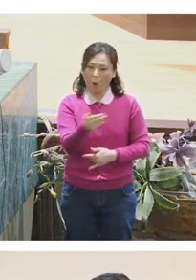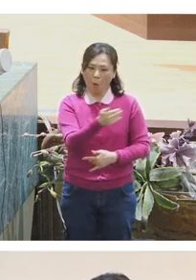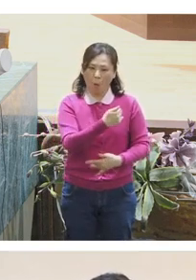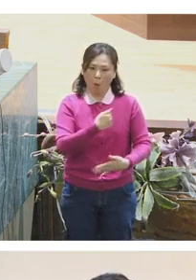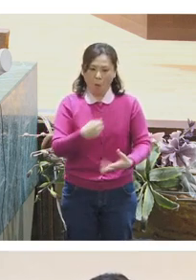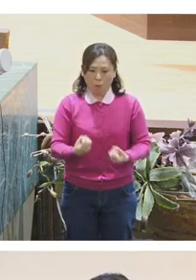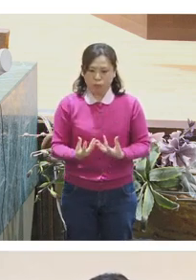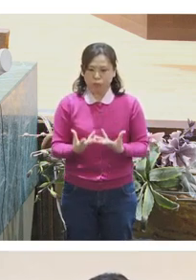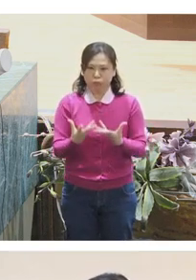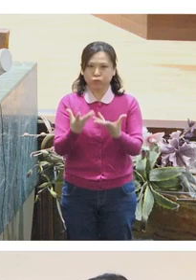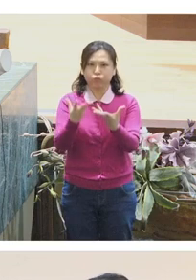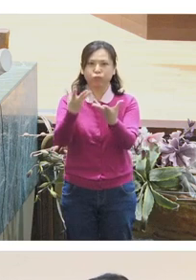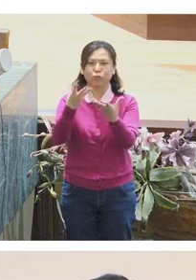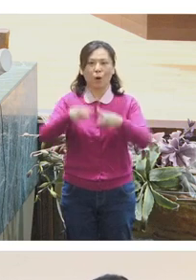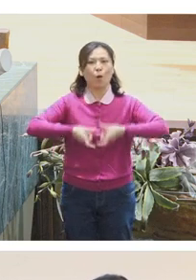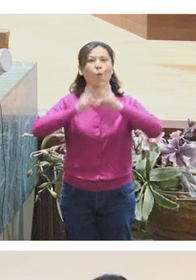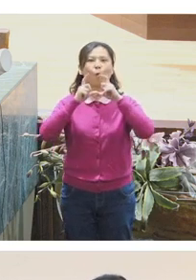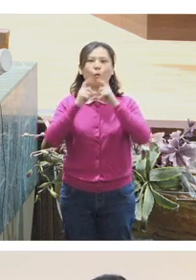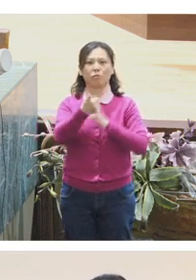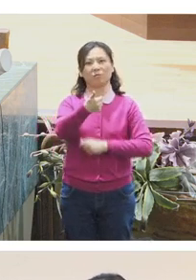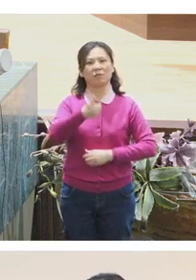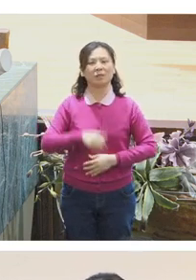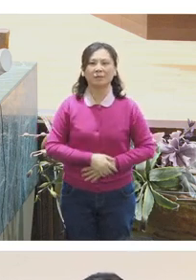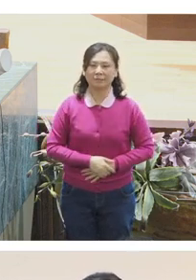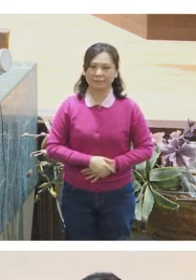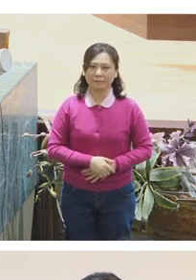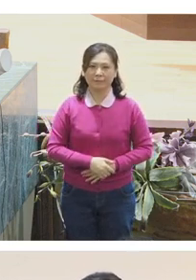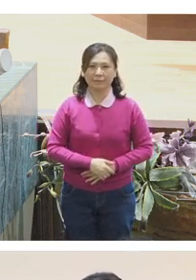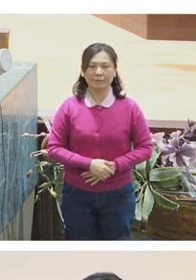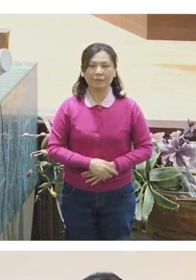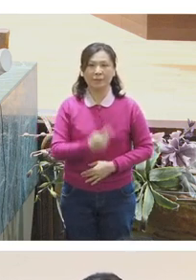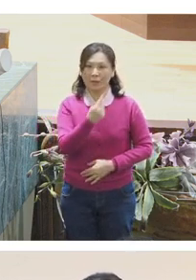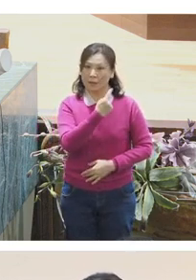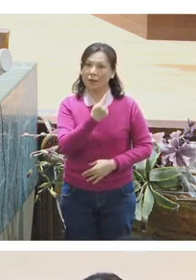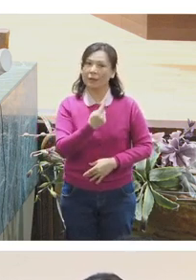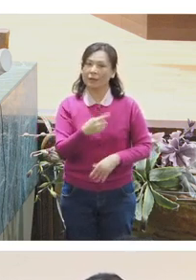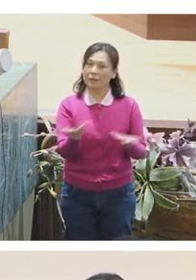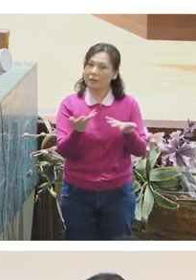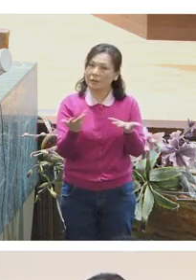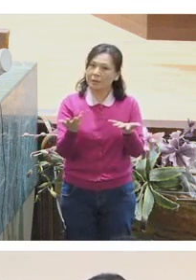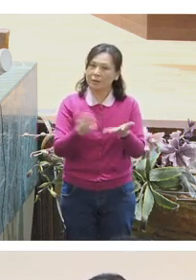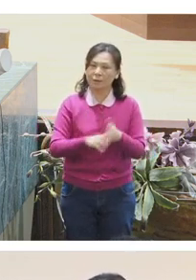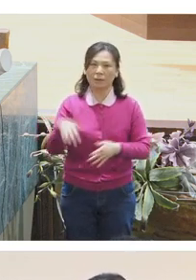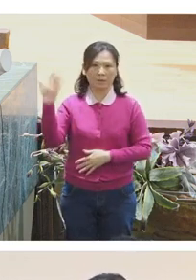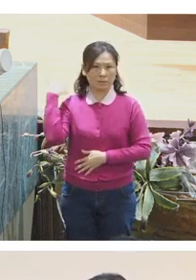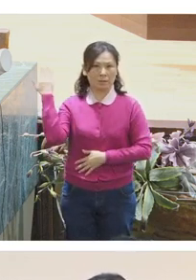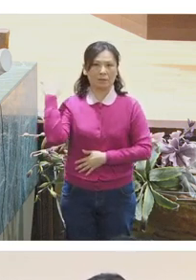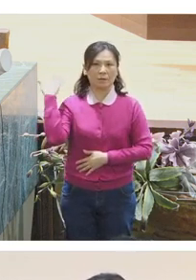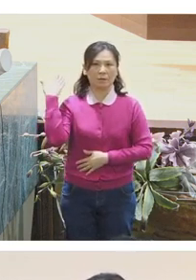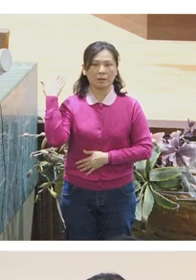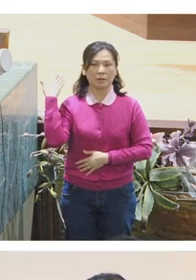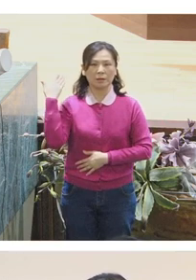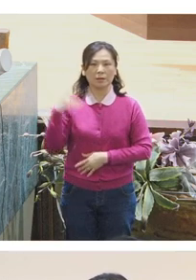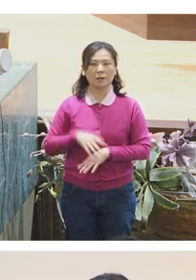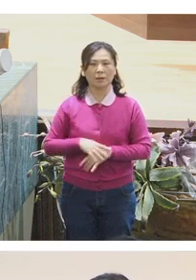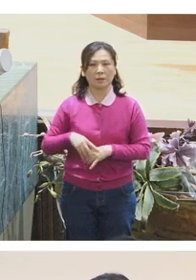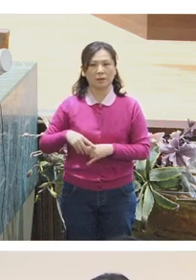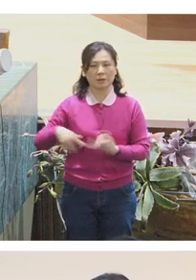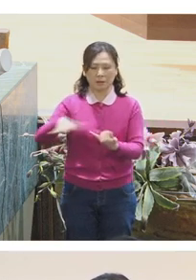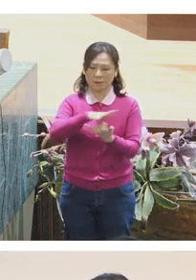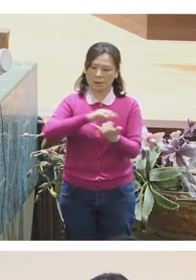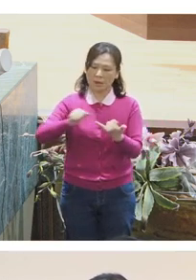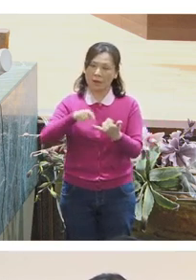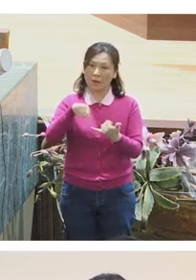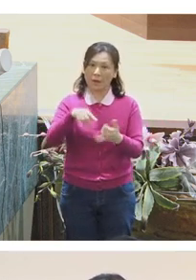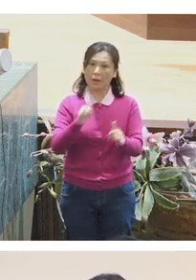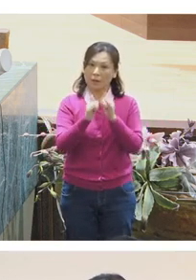这个山美的苦花鱼。那这个例子呢，其实在当时整个在台湾在做社